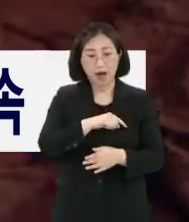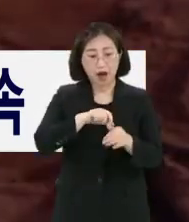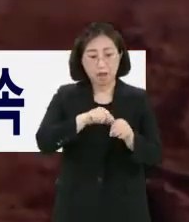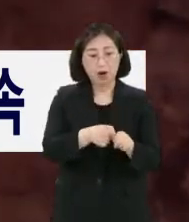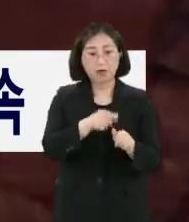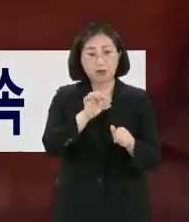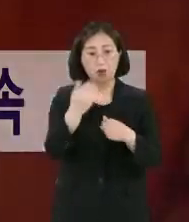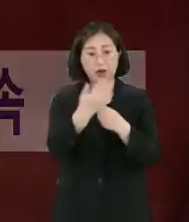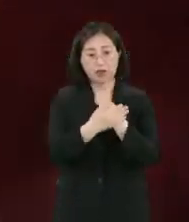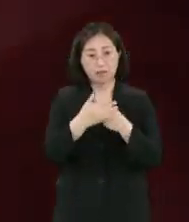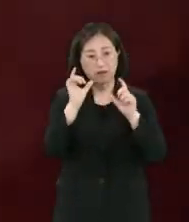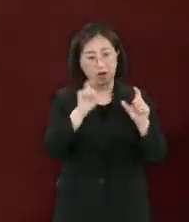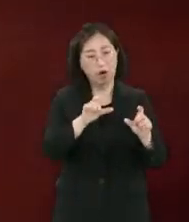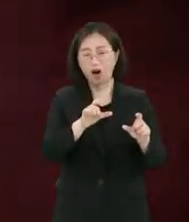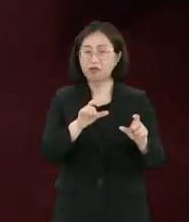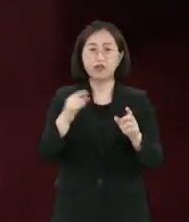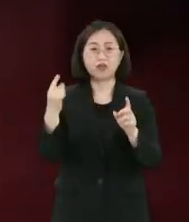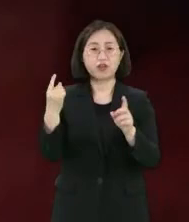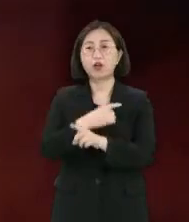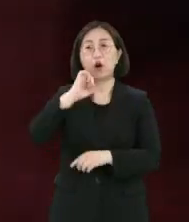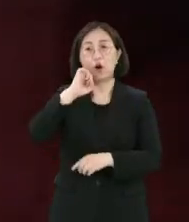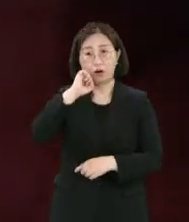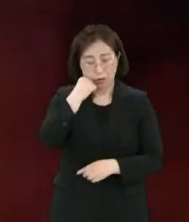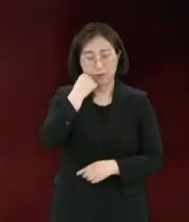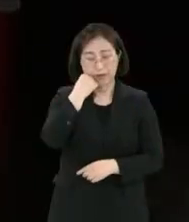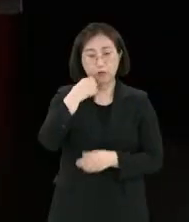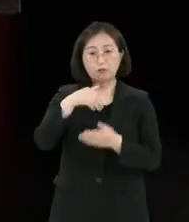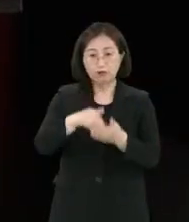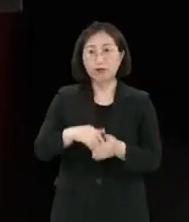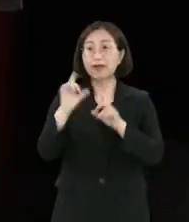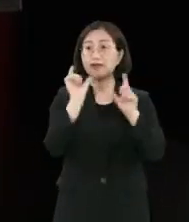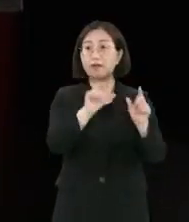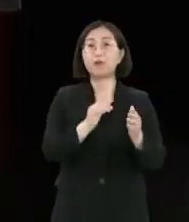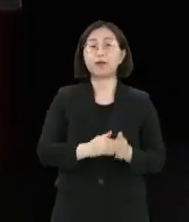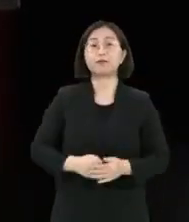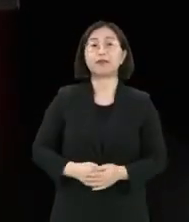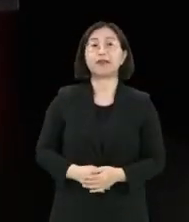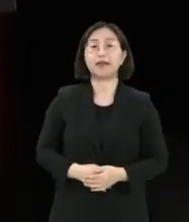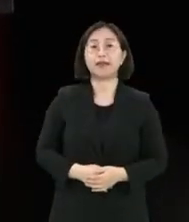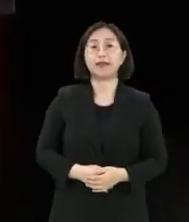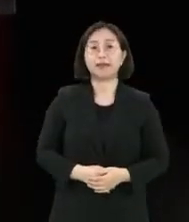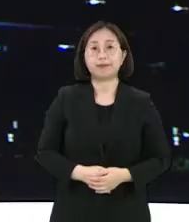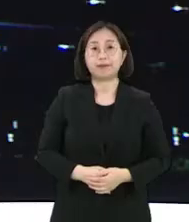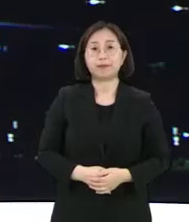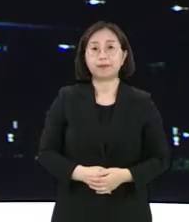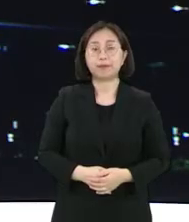벌금형이나 집행유예만으로 교화나 개선이 어려워 보인다고 판시했습니다.